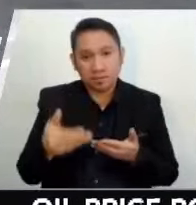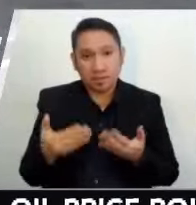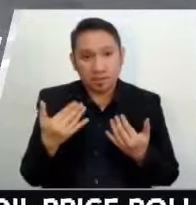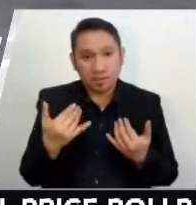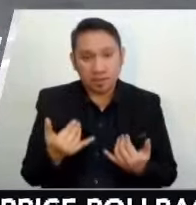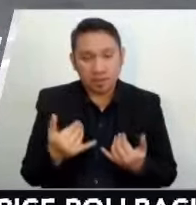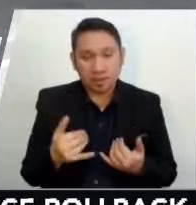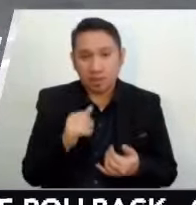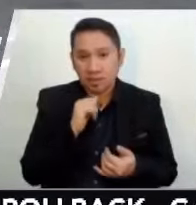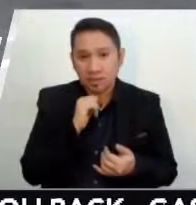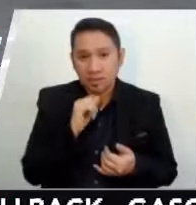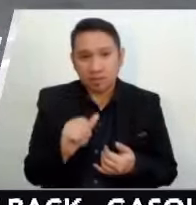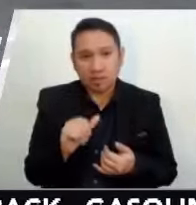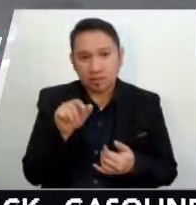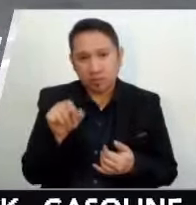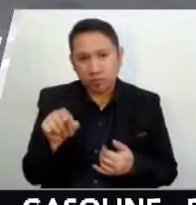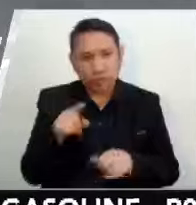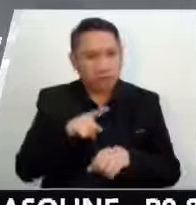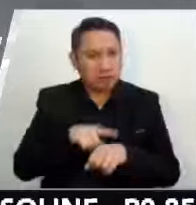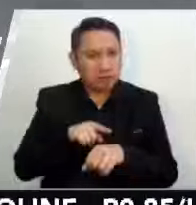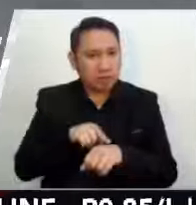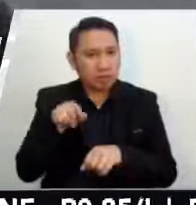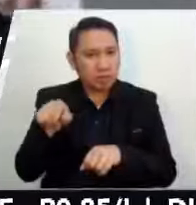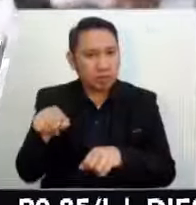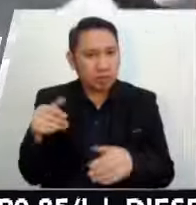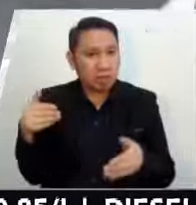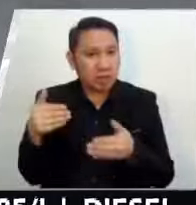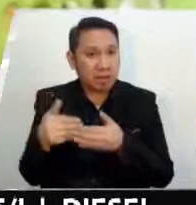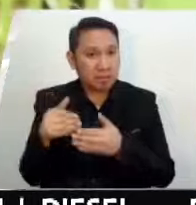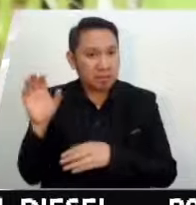dagsa ng mga tao kapag Malapit na ang